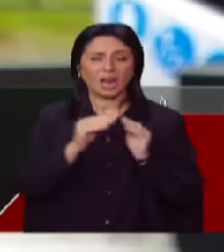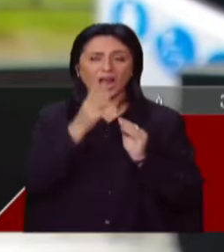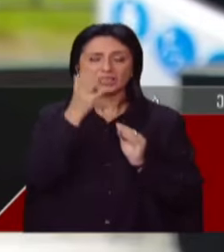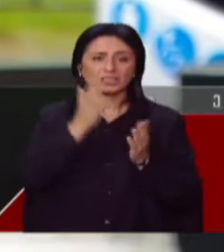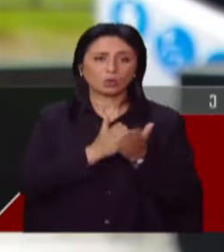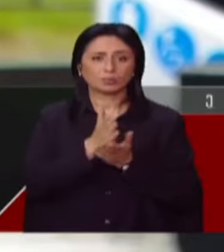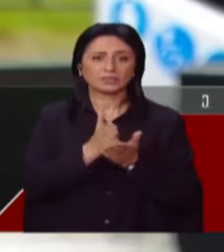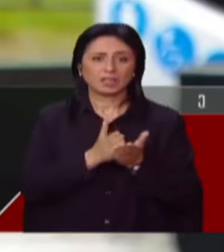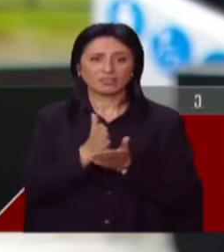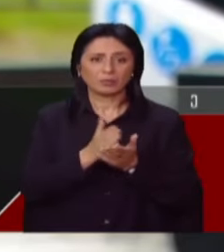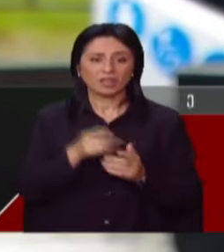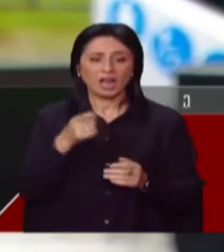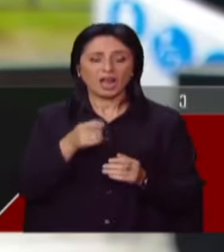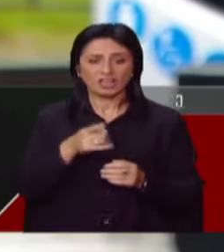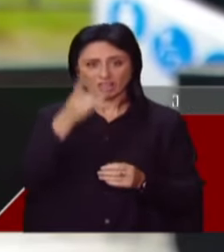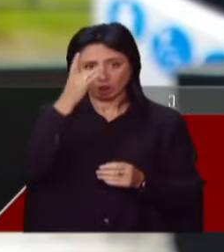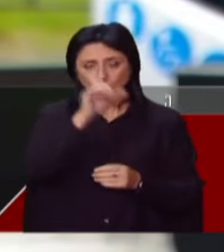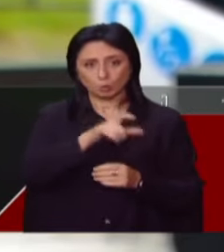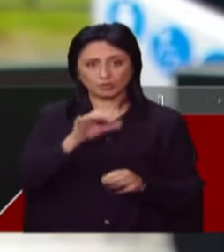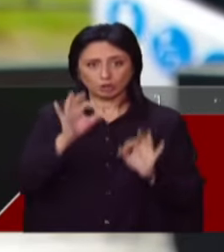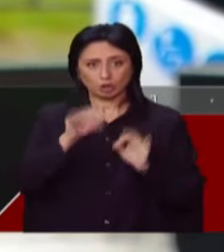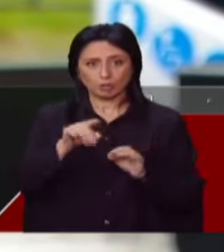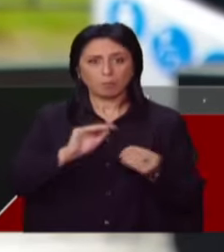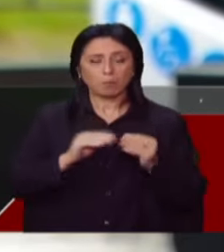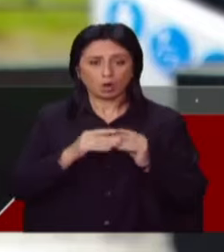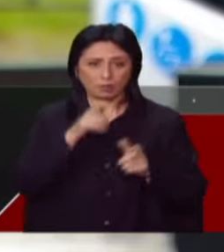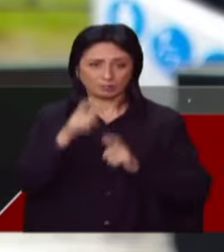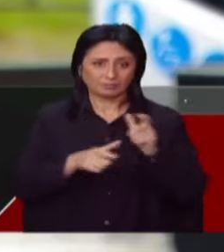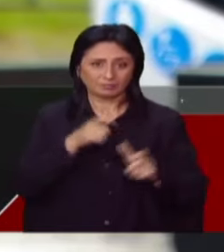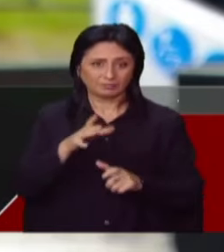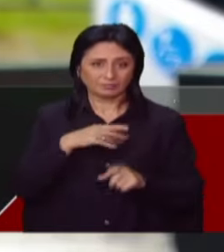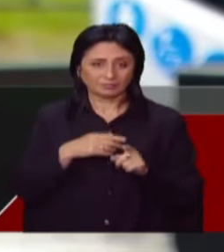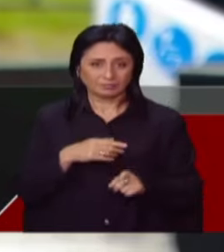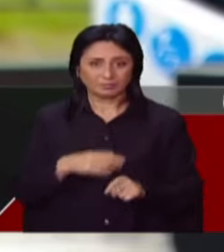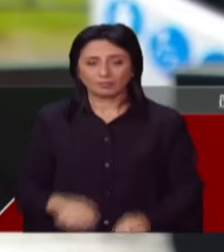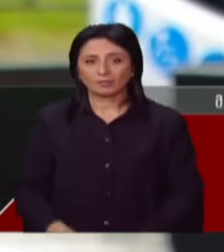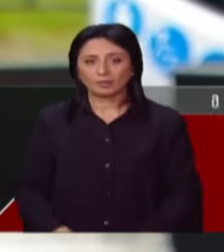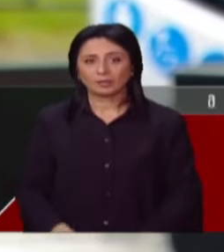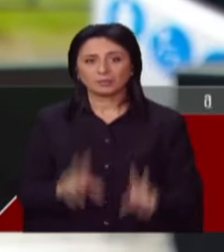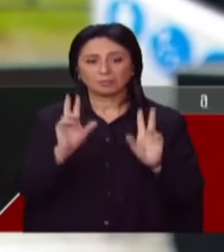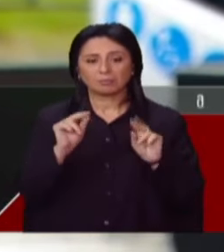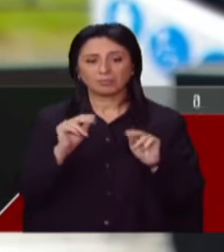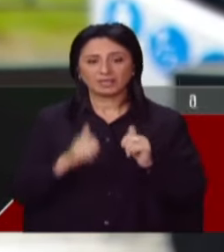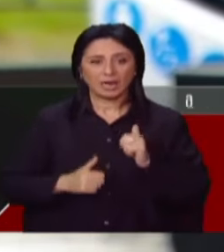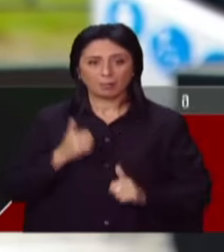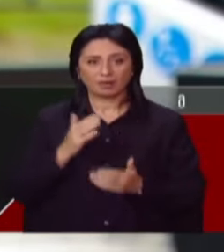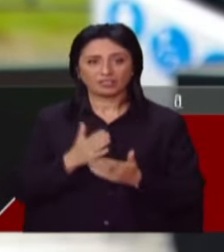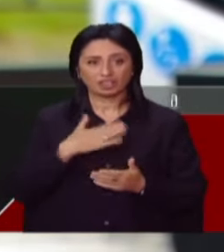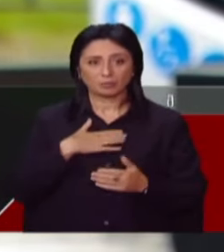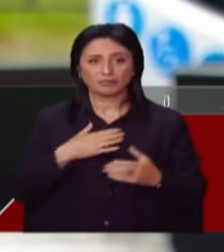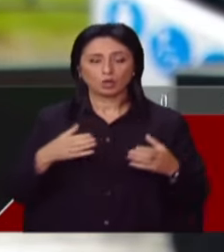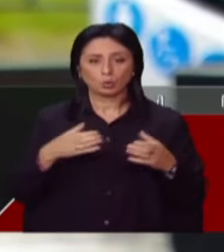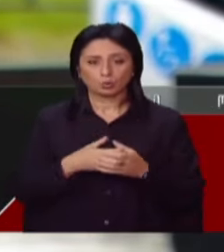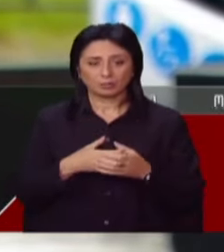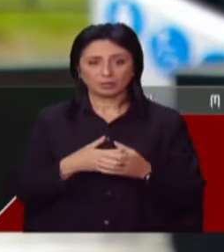წლეულების განმავლობაში ათასობით რუსთაველი სწორედ ამ პრობლემის წინაშე იდგა. ბედნიერი და ამაყივა, რომ ჩვენმა